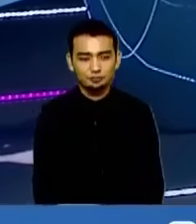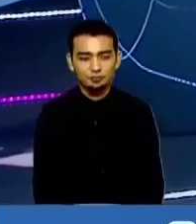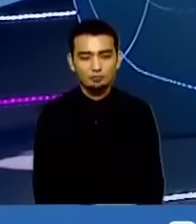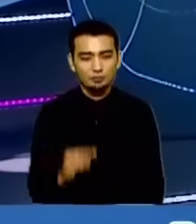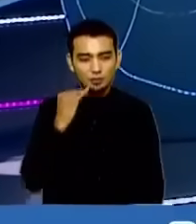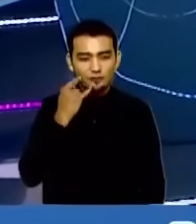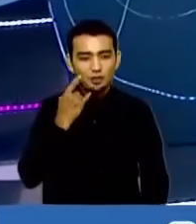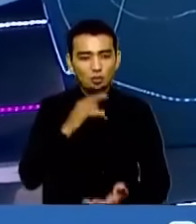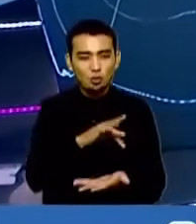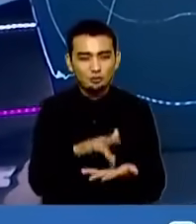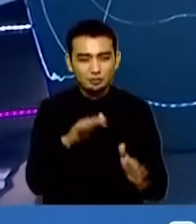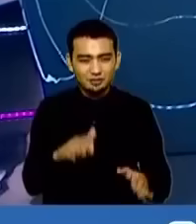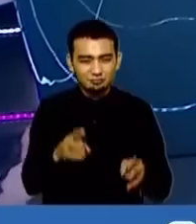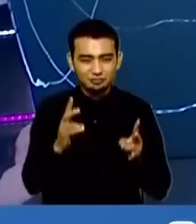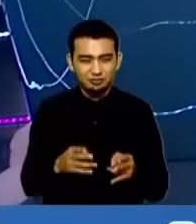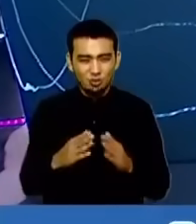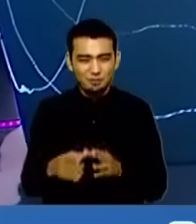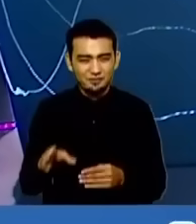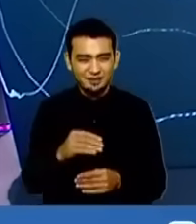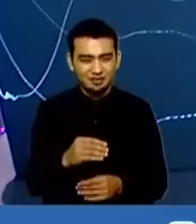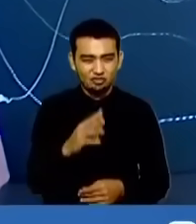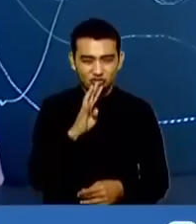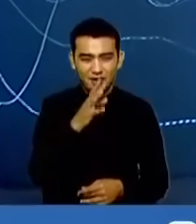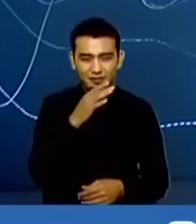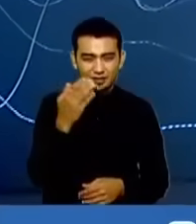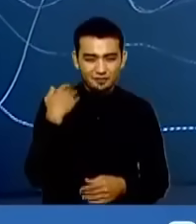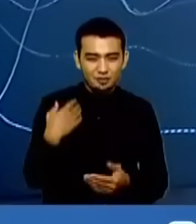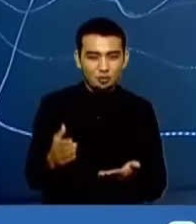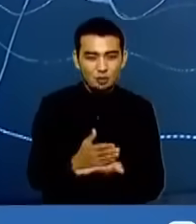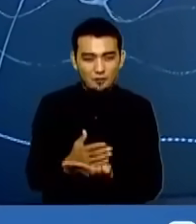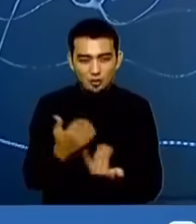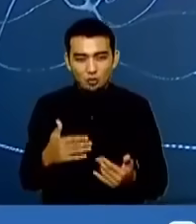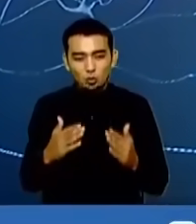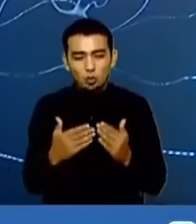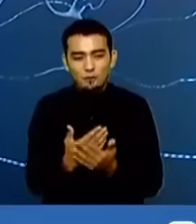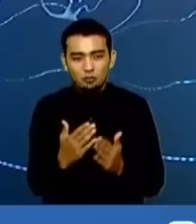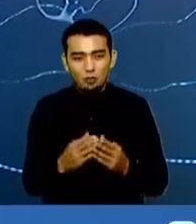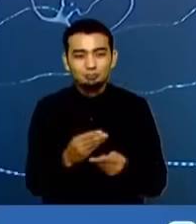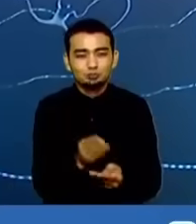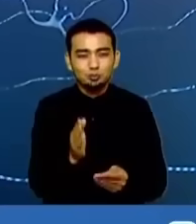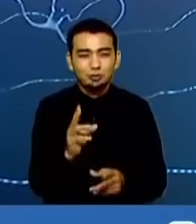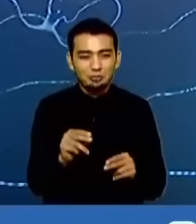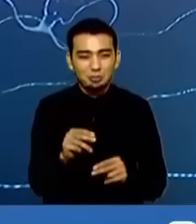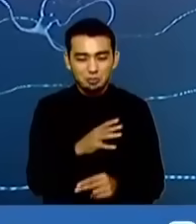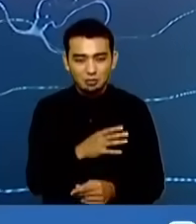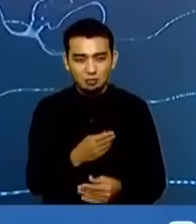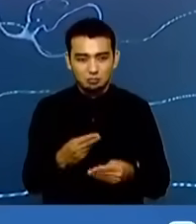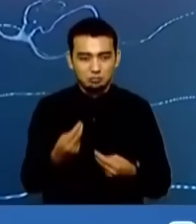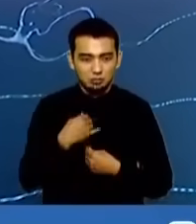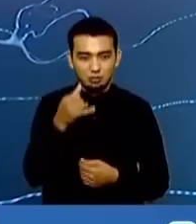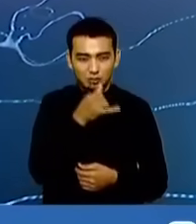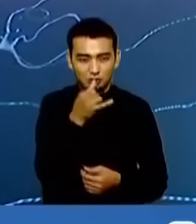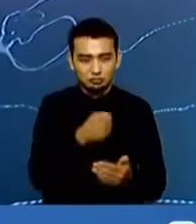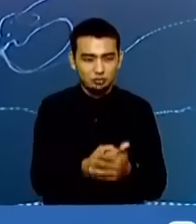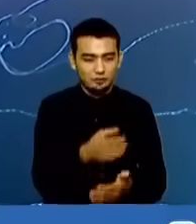Павлодар қаласында апатты үйлері 4 жыл бұрын сүрілген тұрғындар жаңа баспаналарына қол жеткізе алмай жүр. Шенеуніктер ескінің орнына зәулім